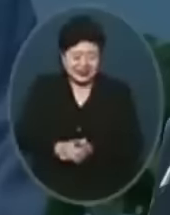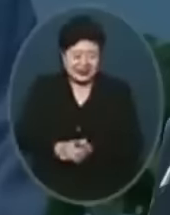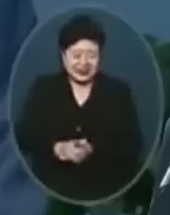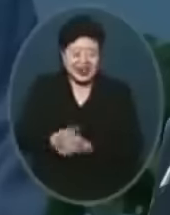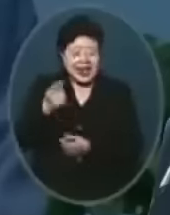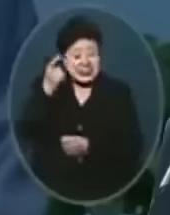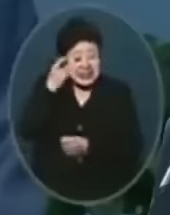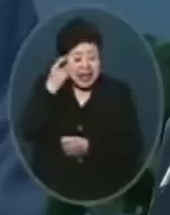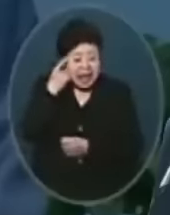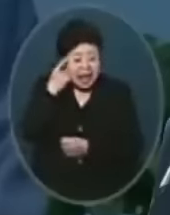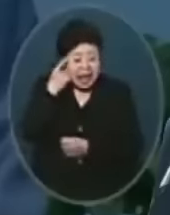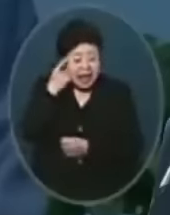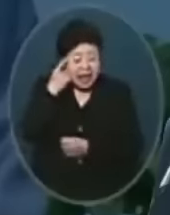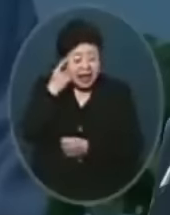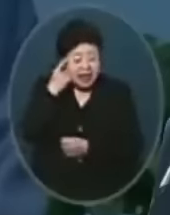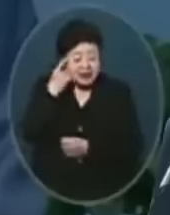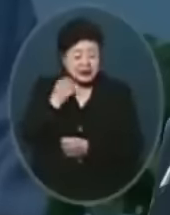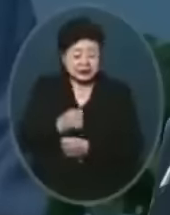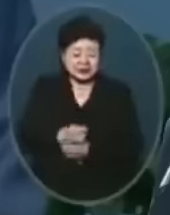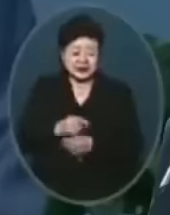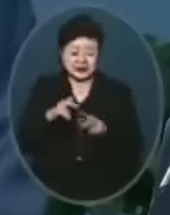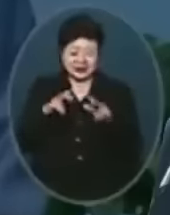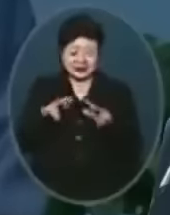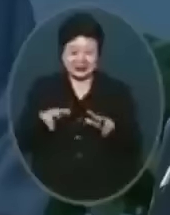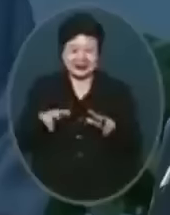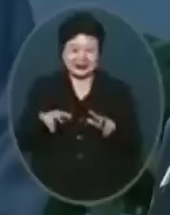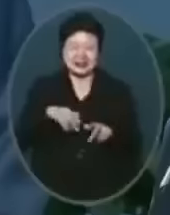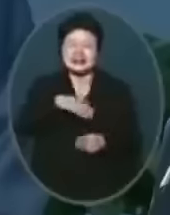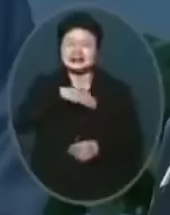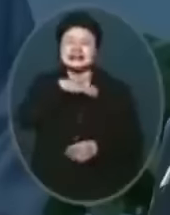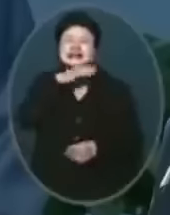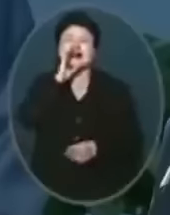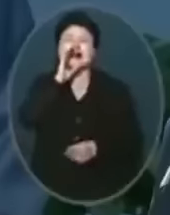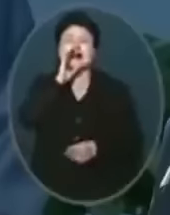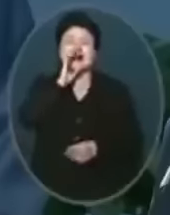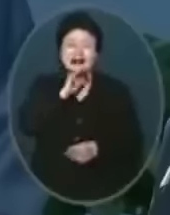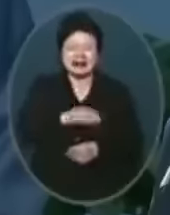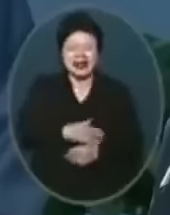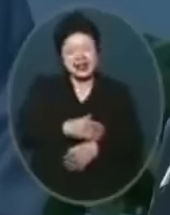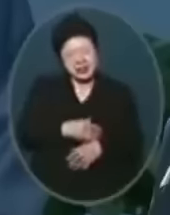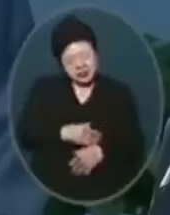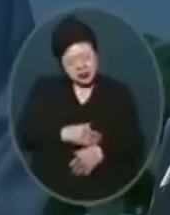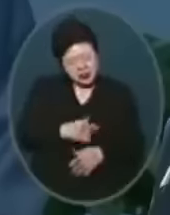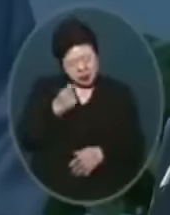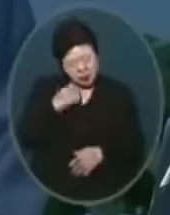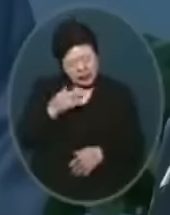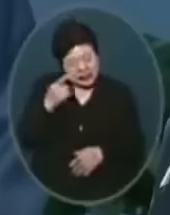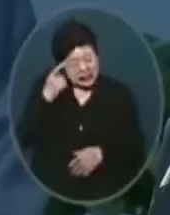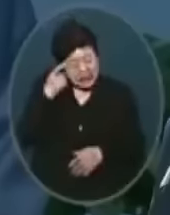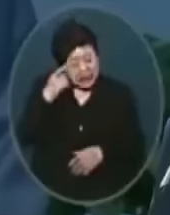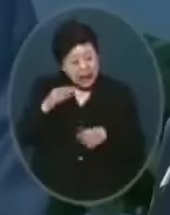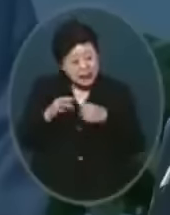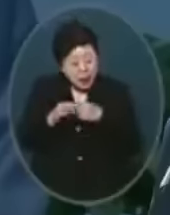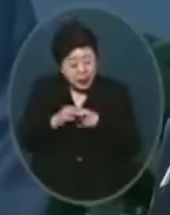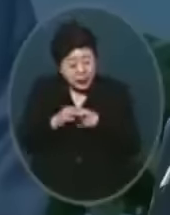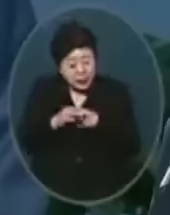내가 생각에 이제 나이도 늙고 힘이 들어서 못 간다고